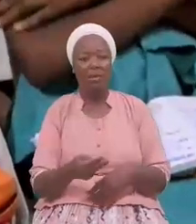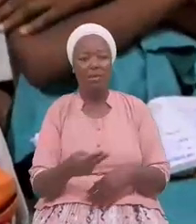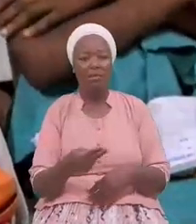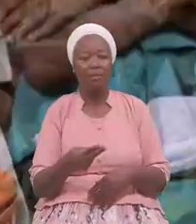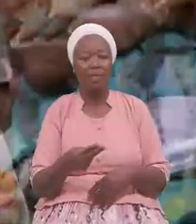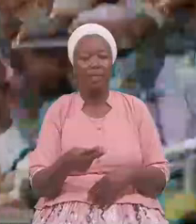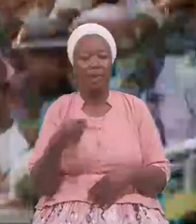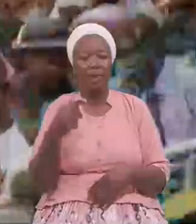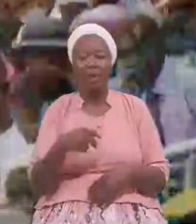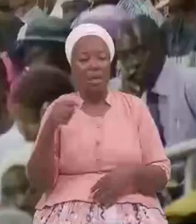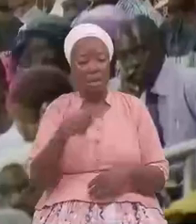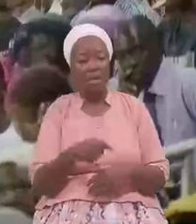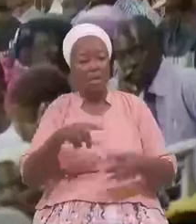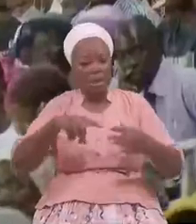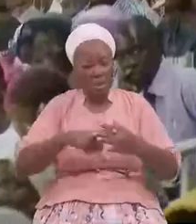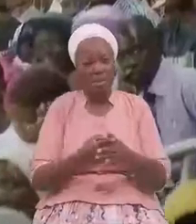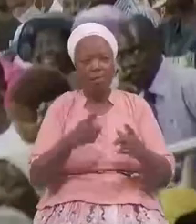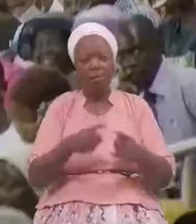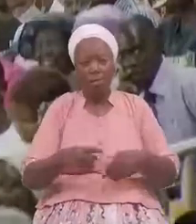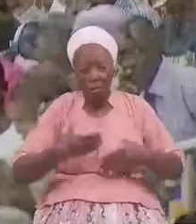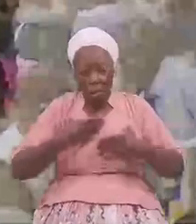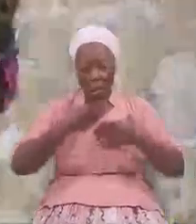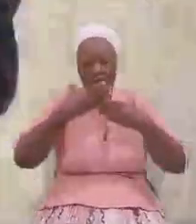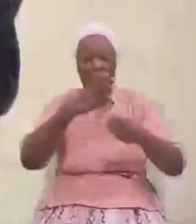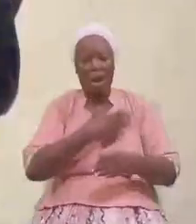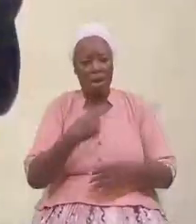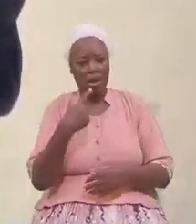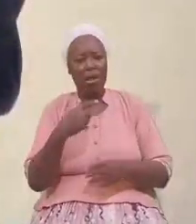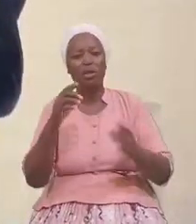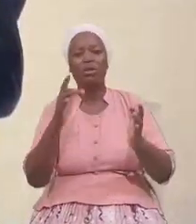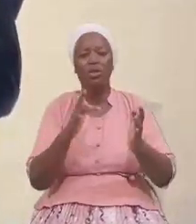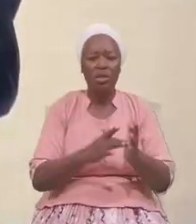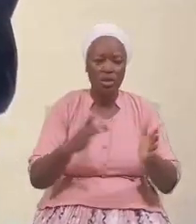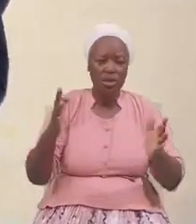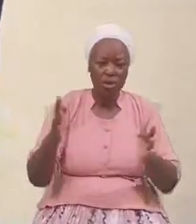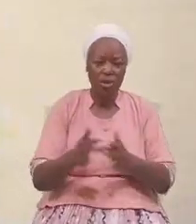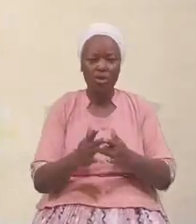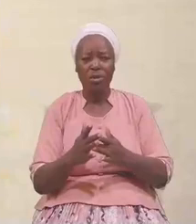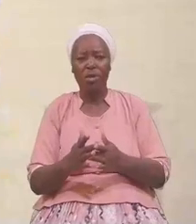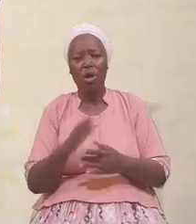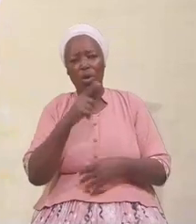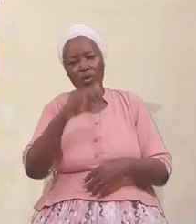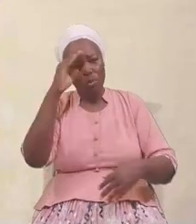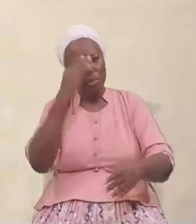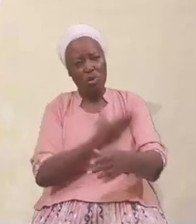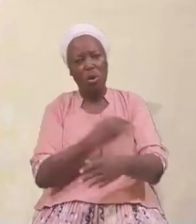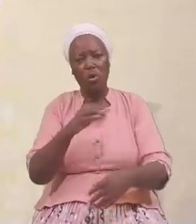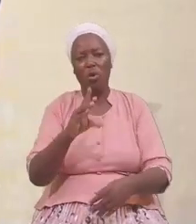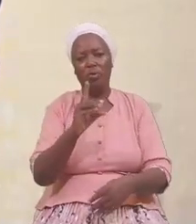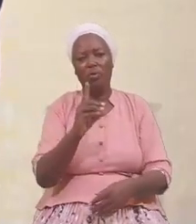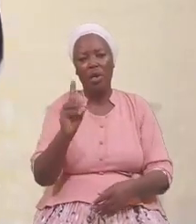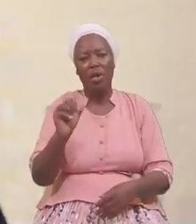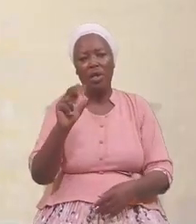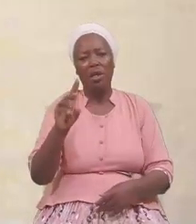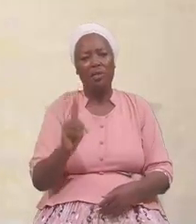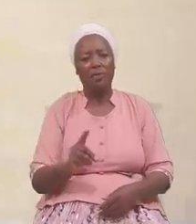Et il se mit à crier, « Jésus, fils de David, aie